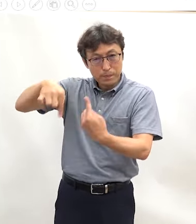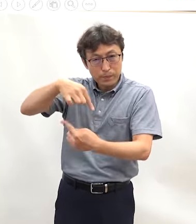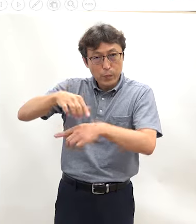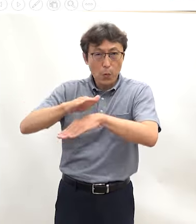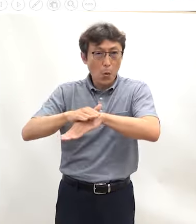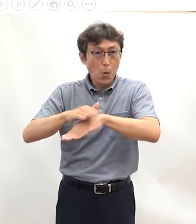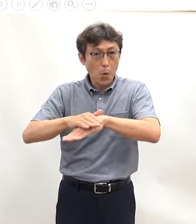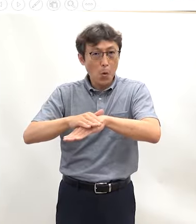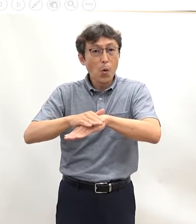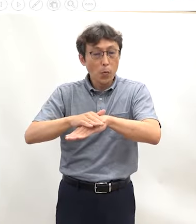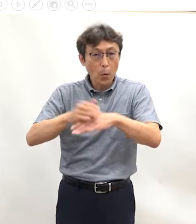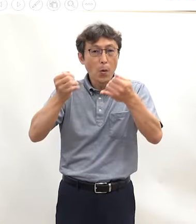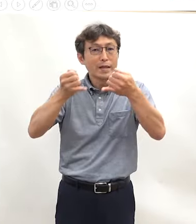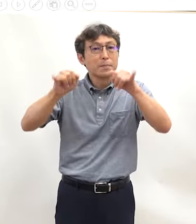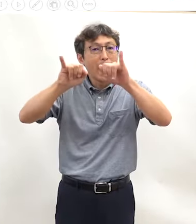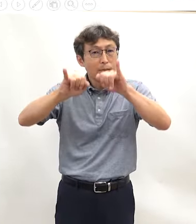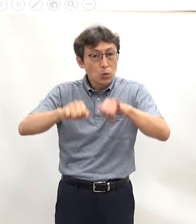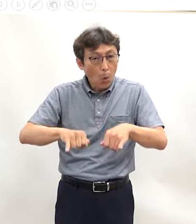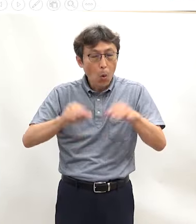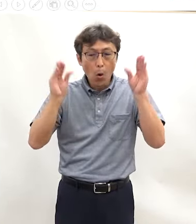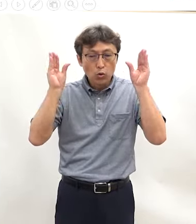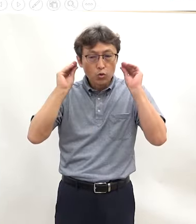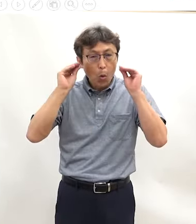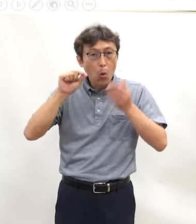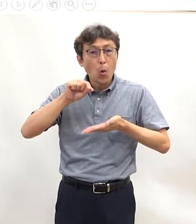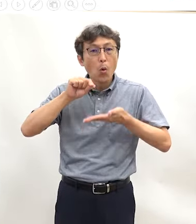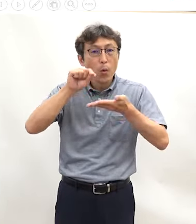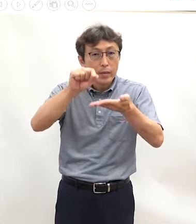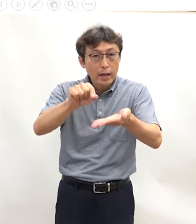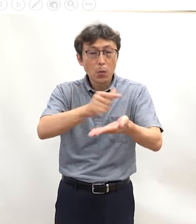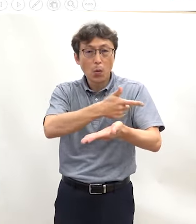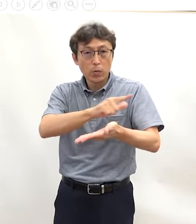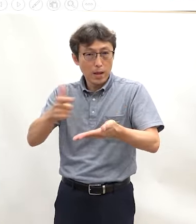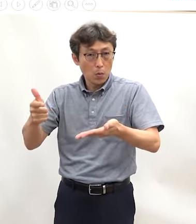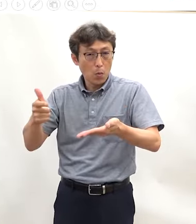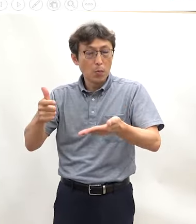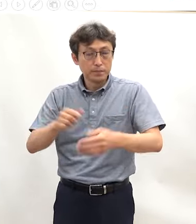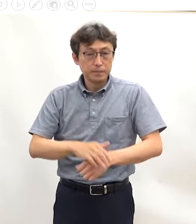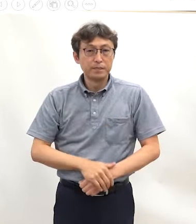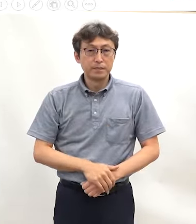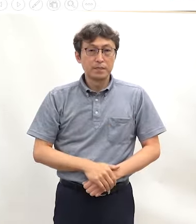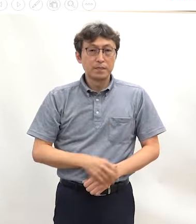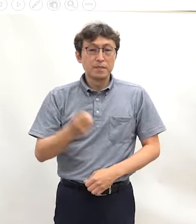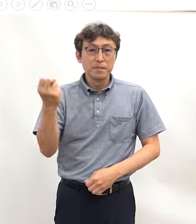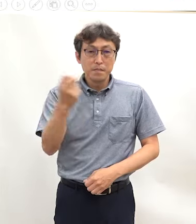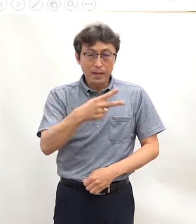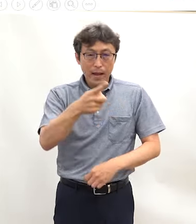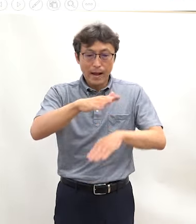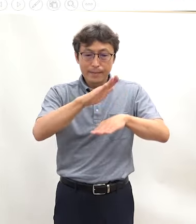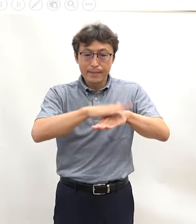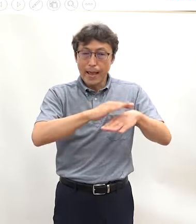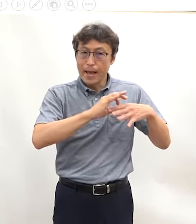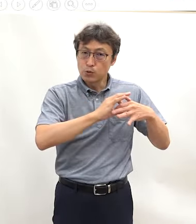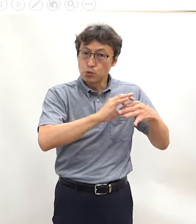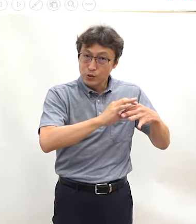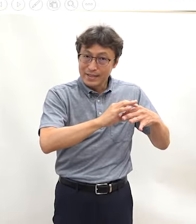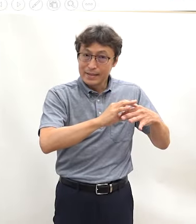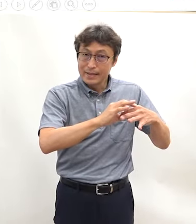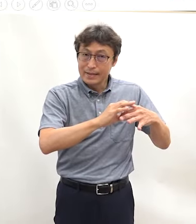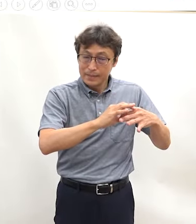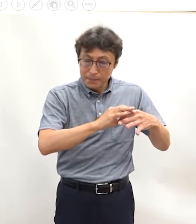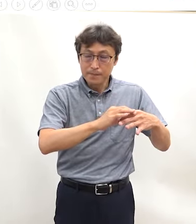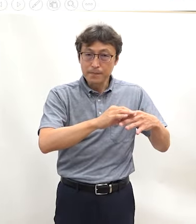ーイベント支援制度の情報提供をまず行います。あるいは相談対応で、 手続きの流れの一般的な説明をした